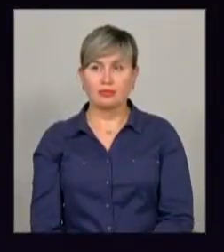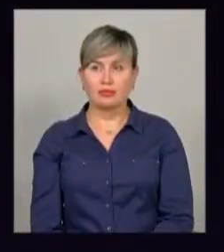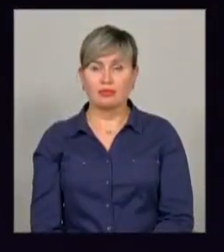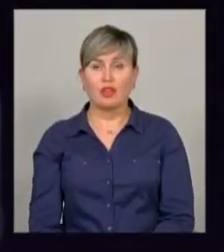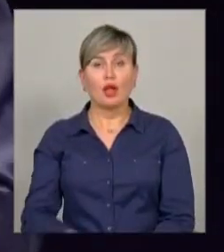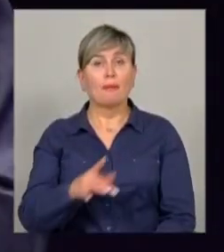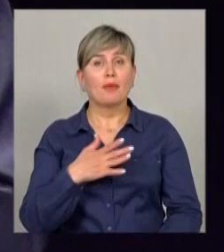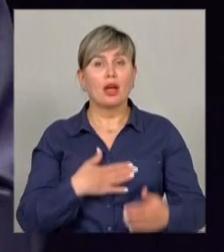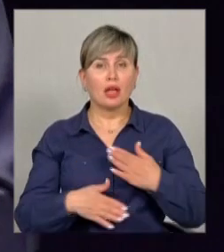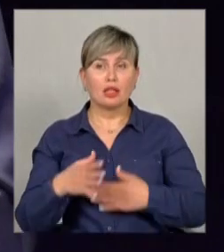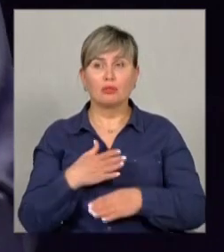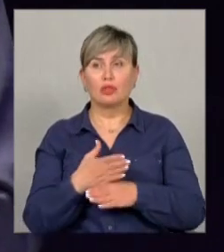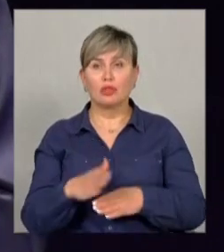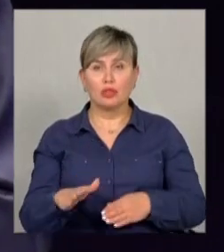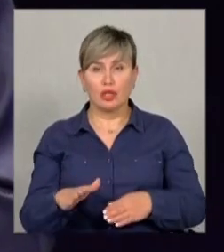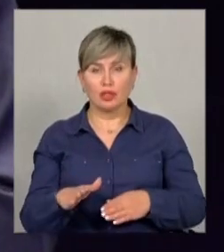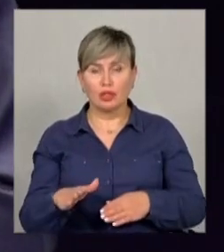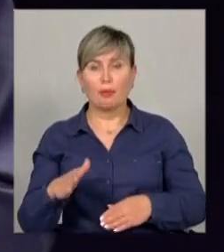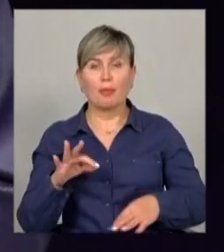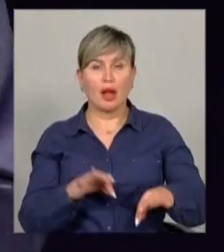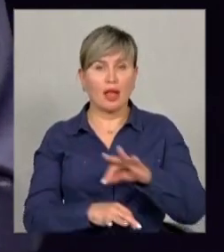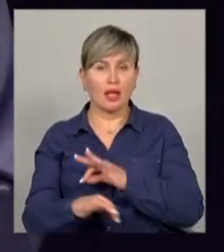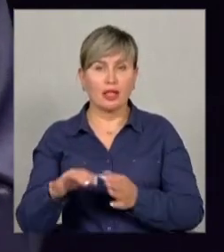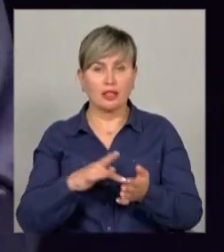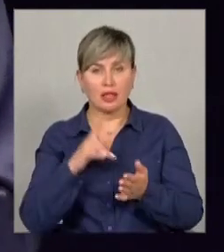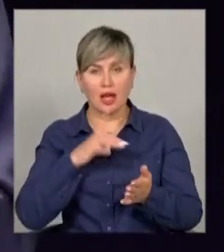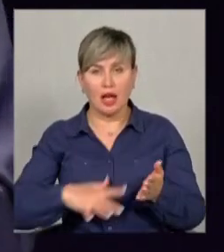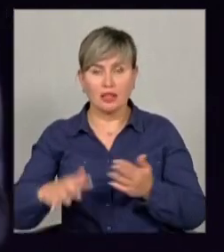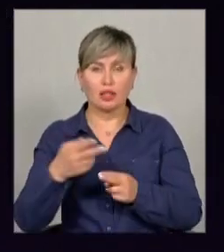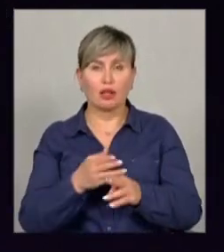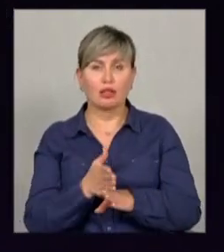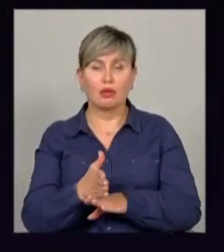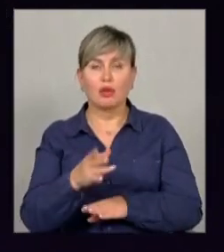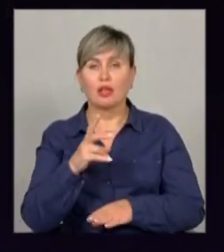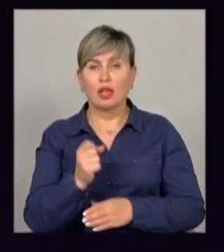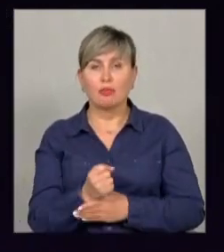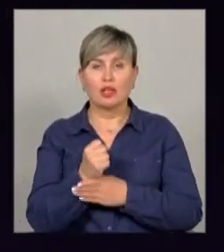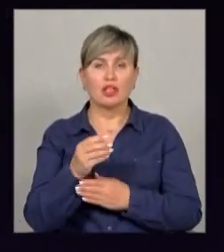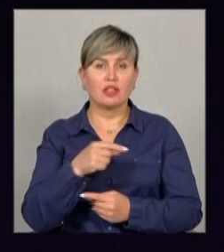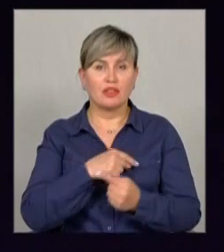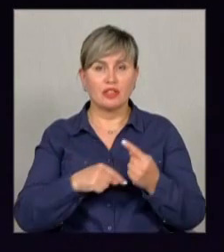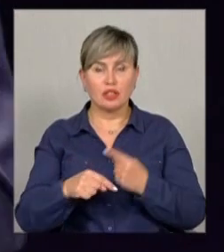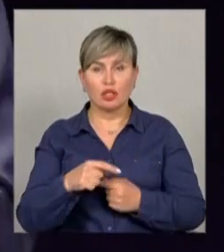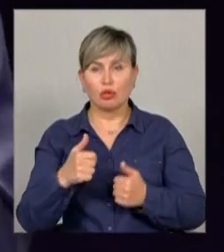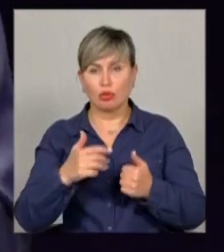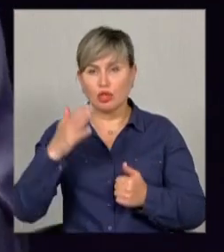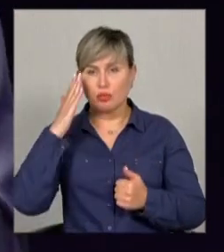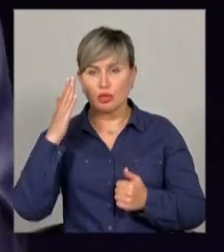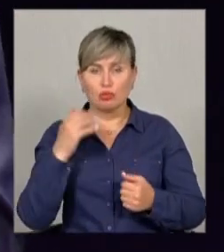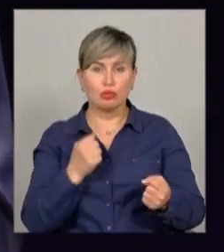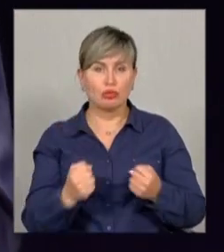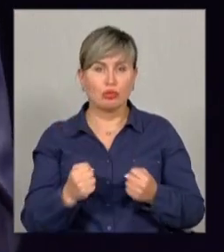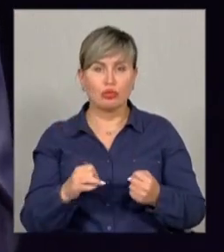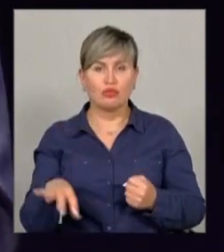Мы рады быть частью проекта Ready for Trade «Центральная Азия», который направлен на поддержку инвестиций и конкурентоспособности, устойчивое